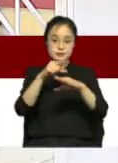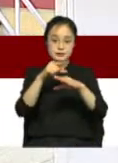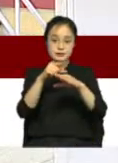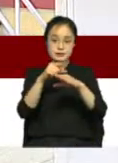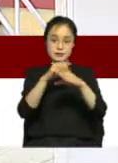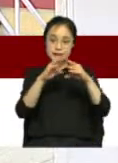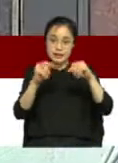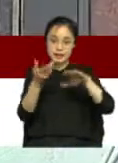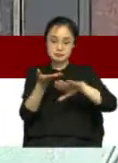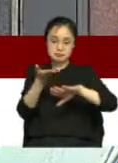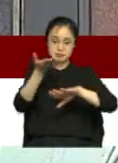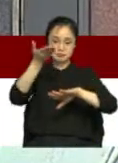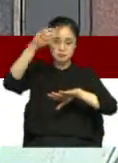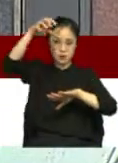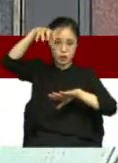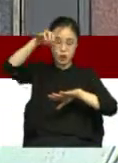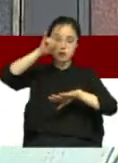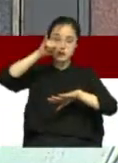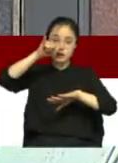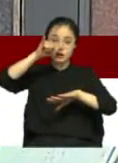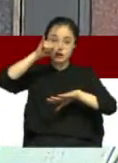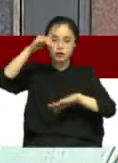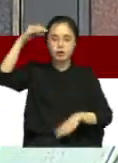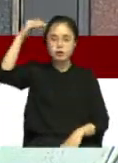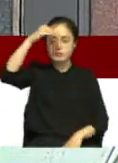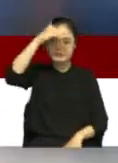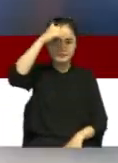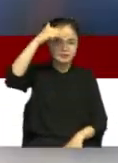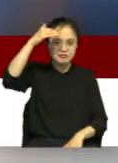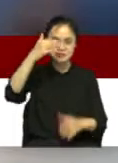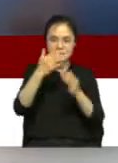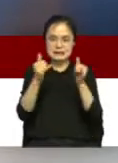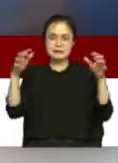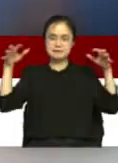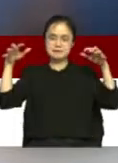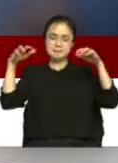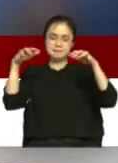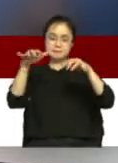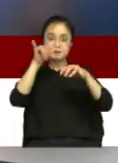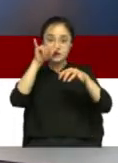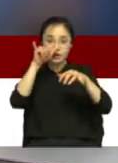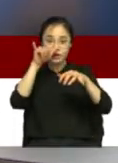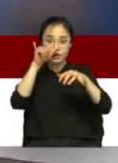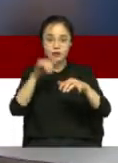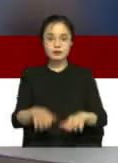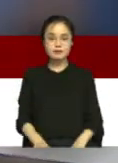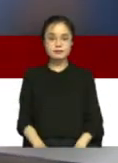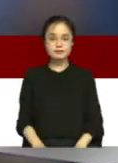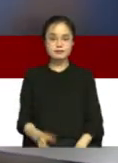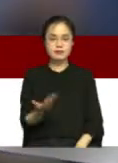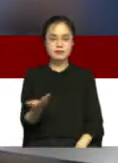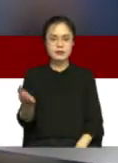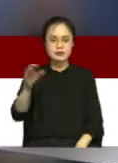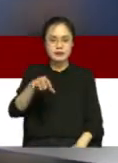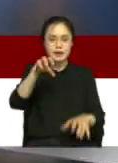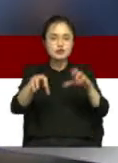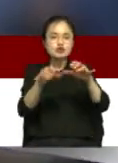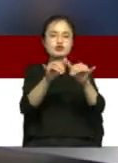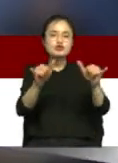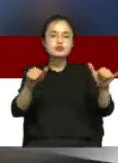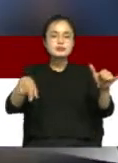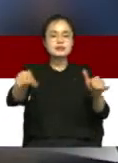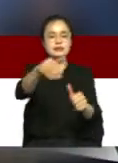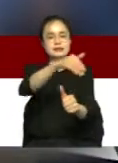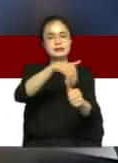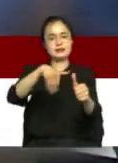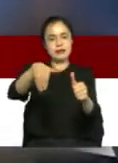주민들의 재산권을 훼손하고 있습니다. 수년간 지적된 문제인 만큼 후보들도 제한 완화에는 일치된 의견을